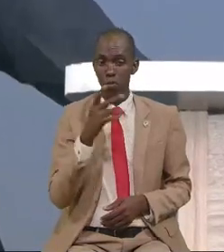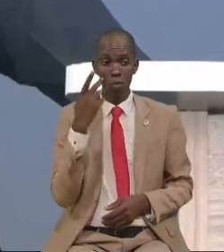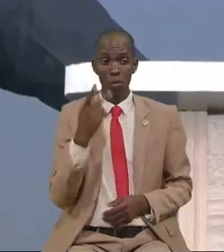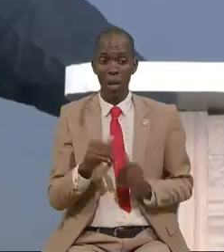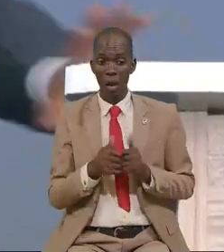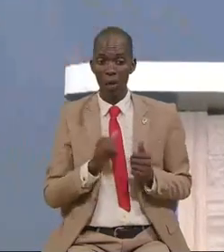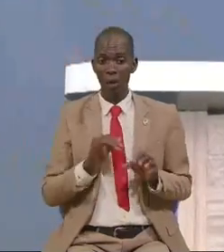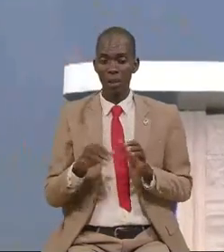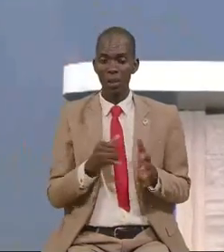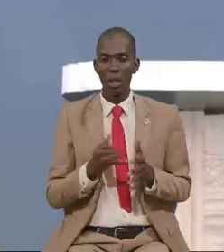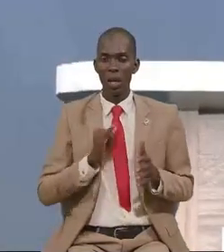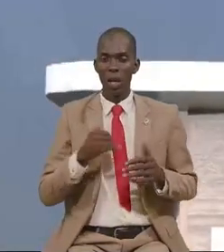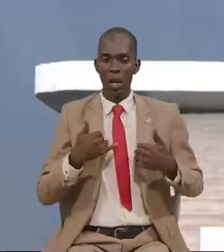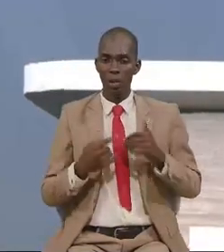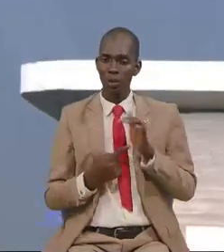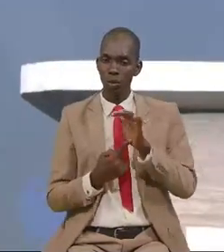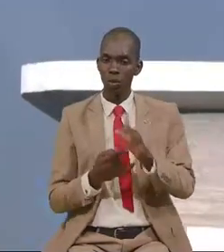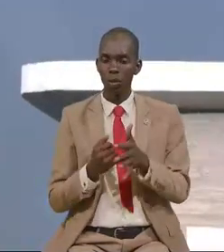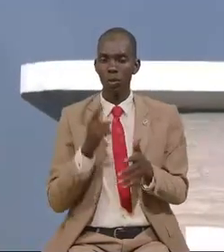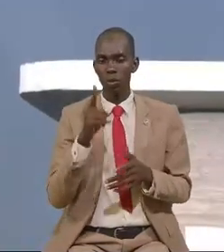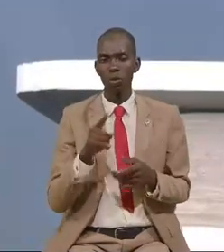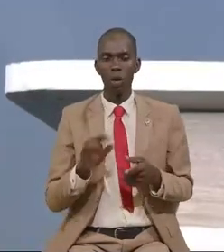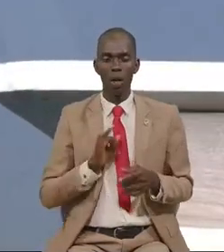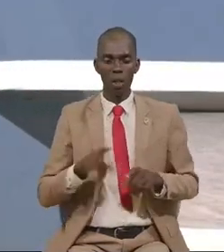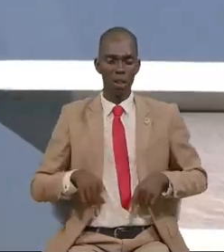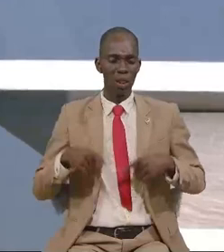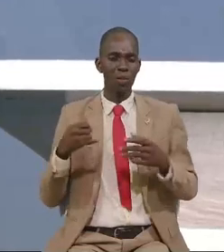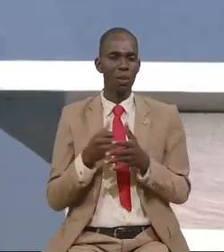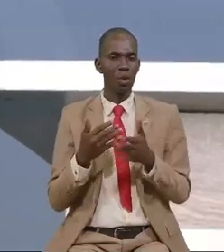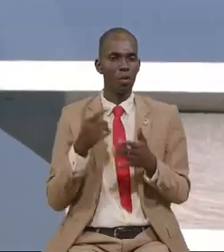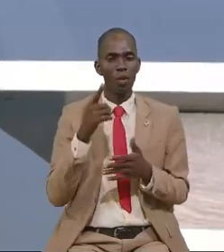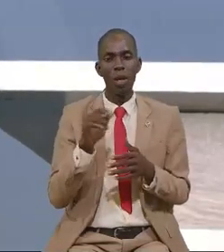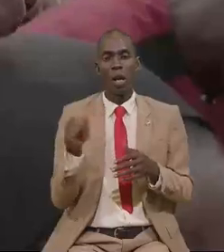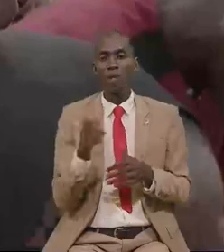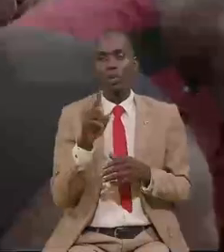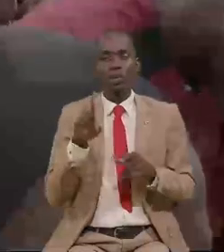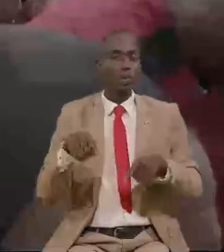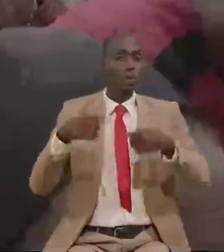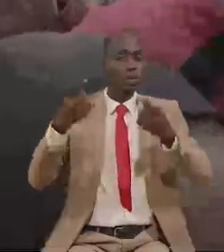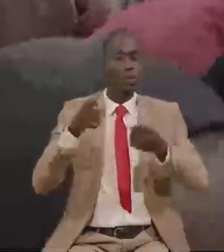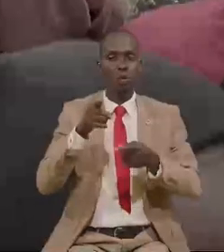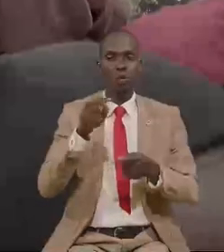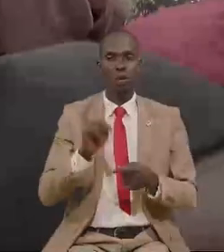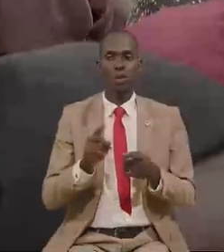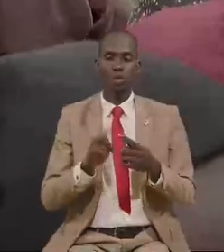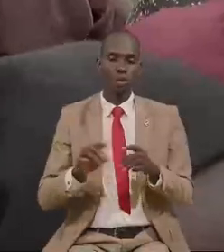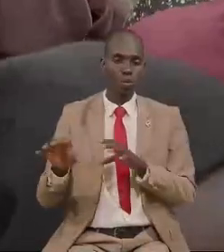Il a vécu avant eux. Tu peux aller partout. Tu dois faire ce que je fais.